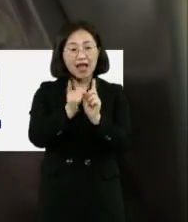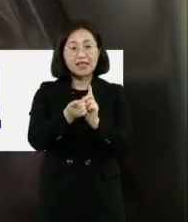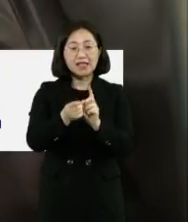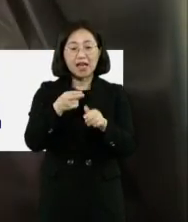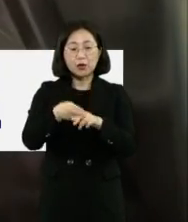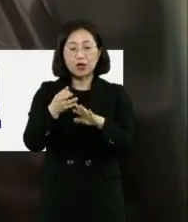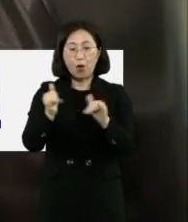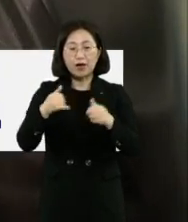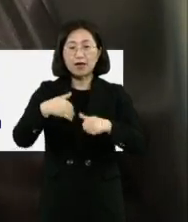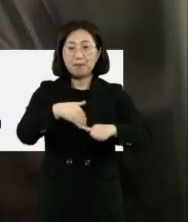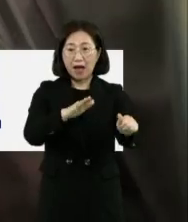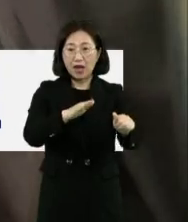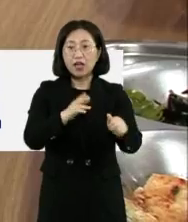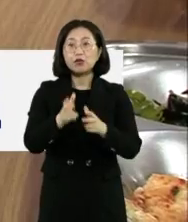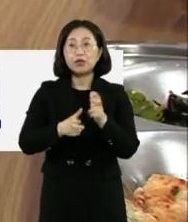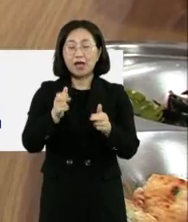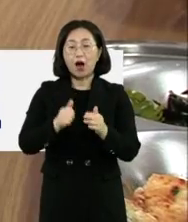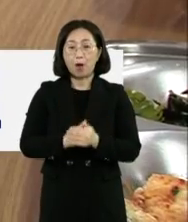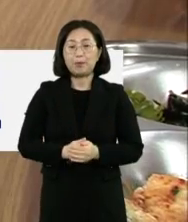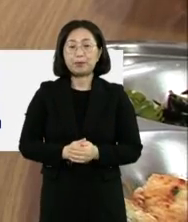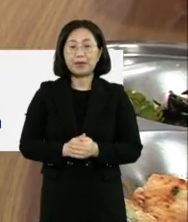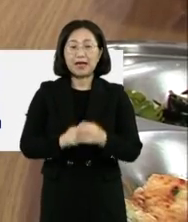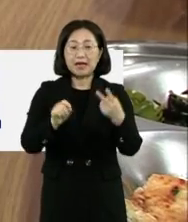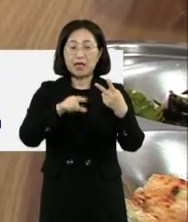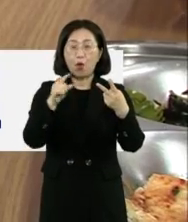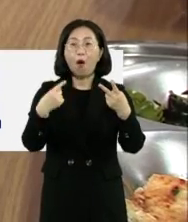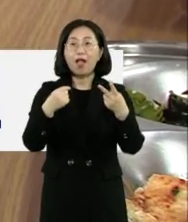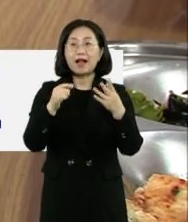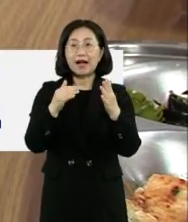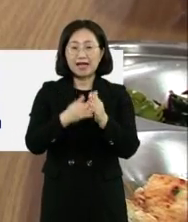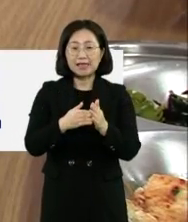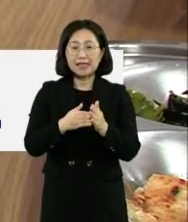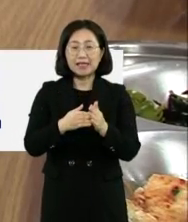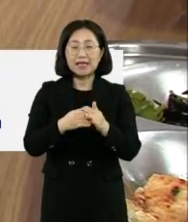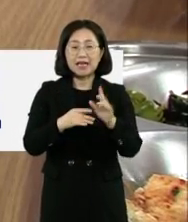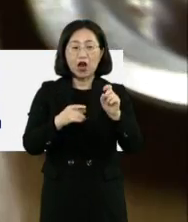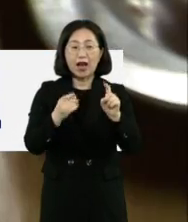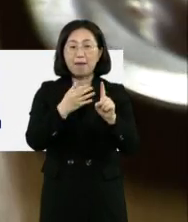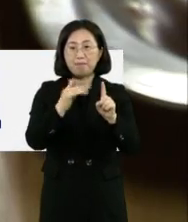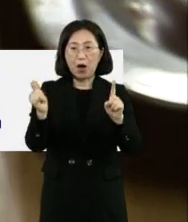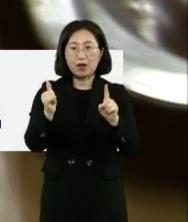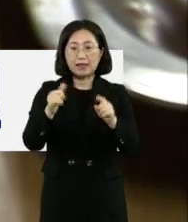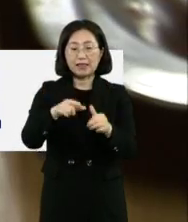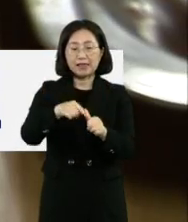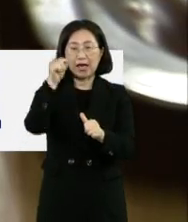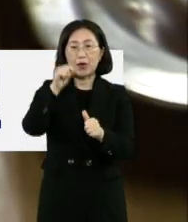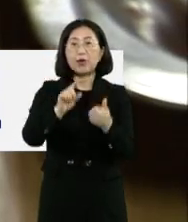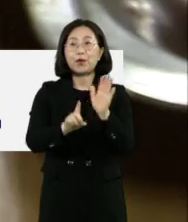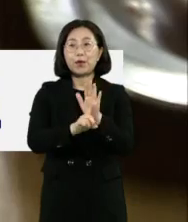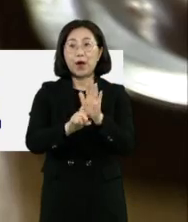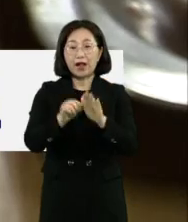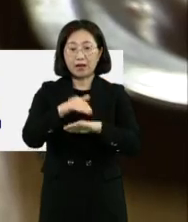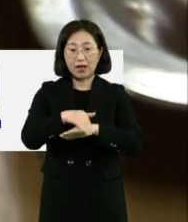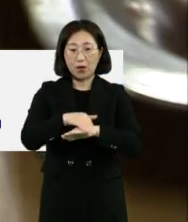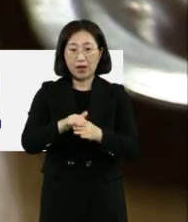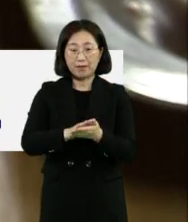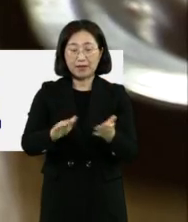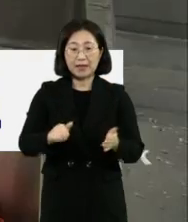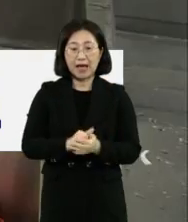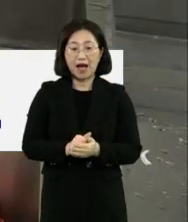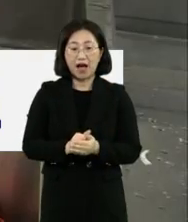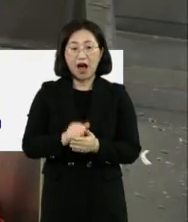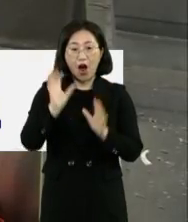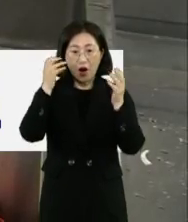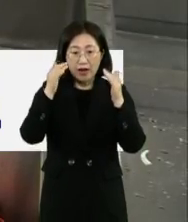파견해 주는 사업으로 시는 이를 위해 다음 달까지 대체 조리원 11명을 채용할 계획입니다. 대체 조리원은